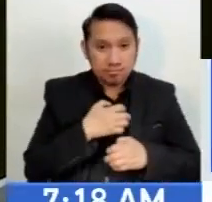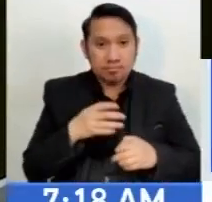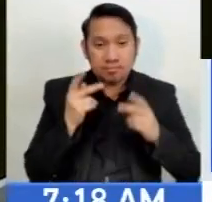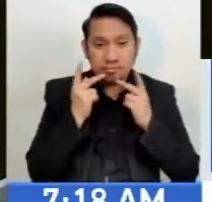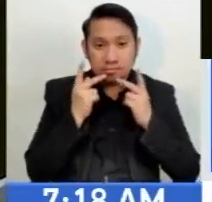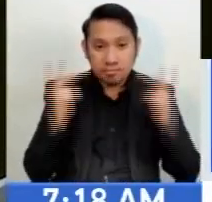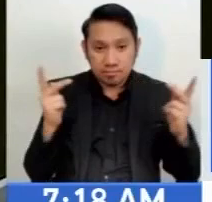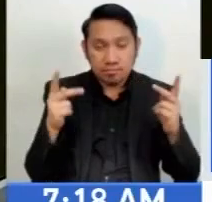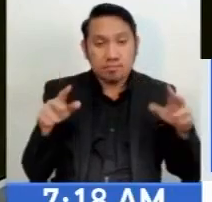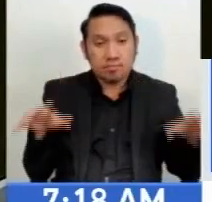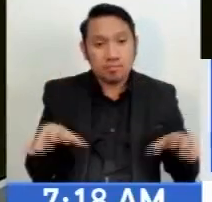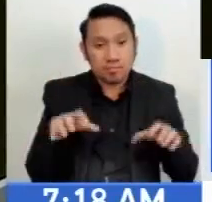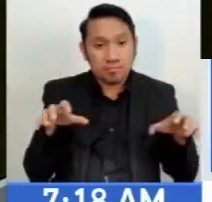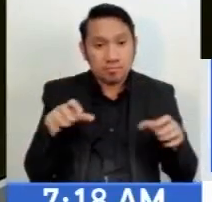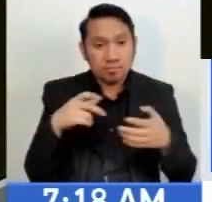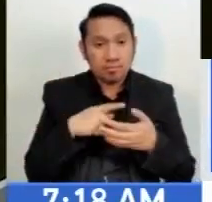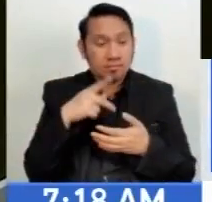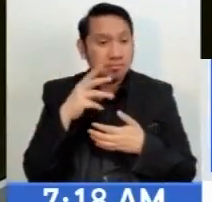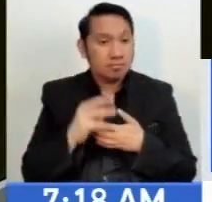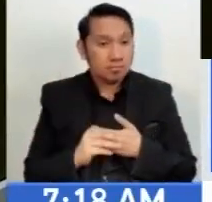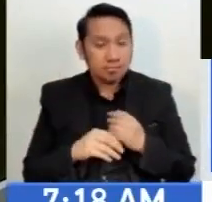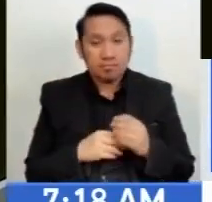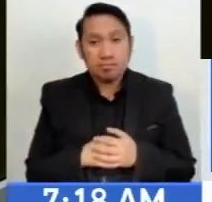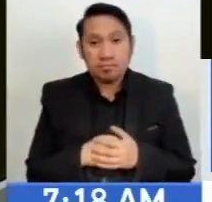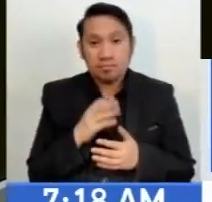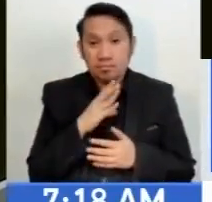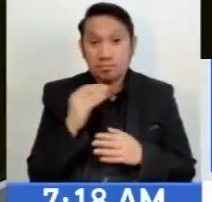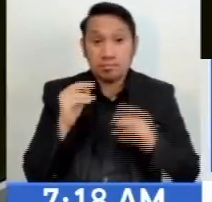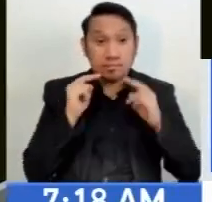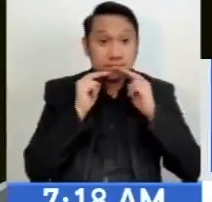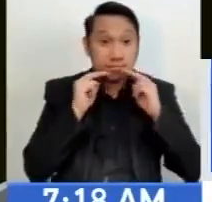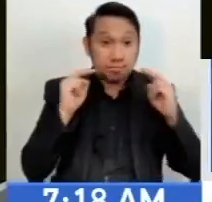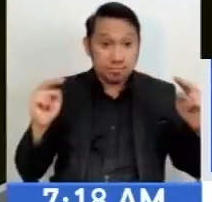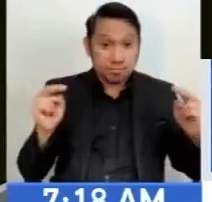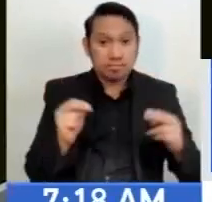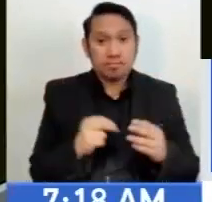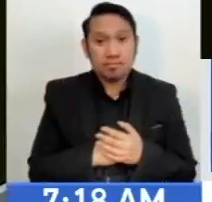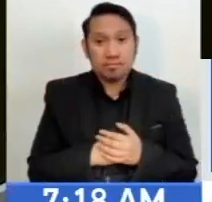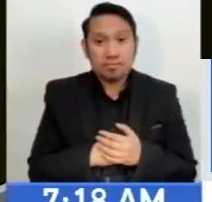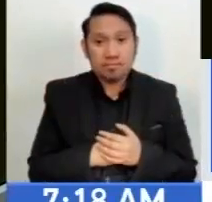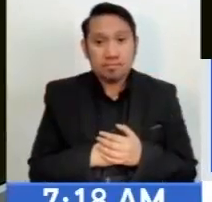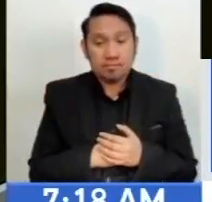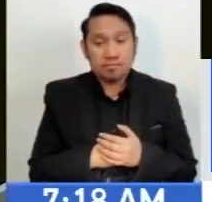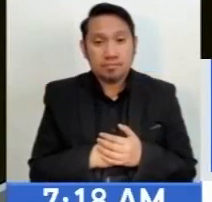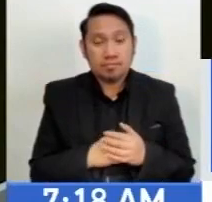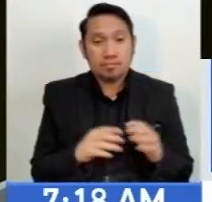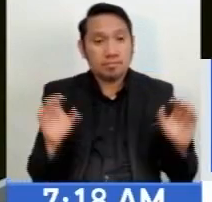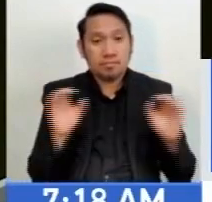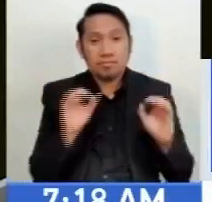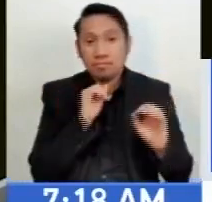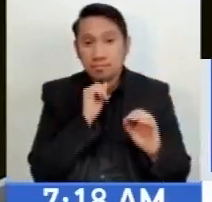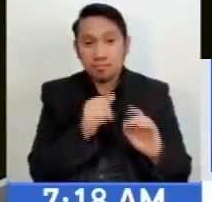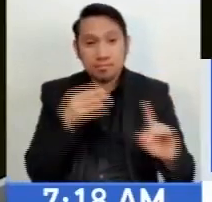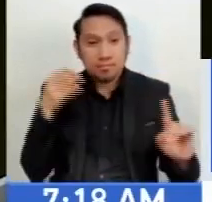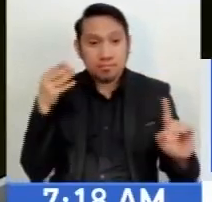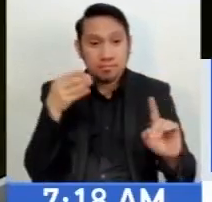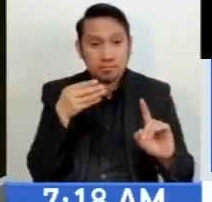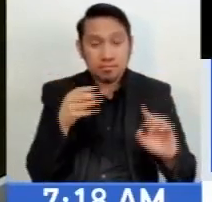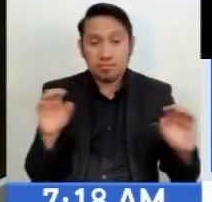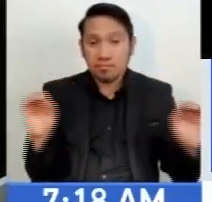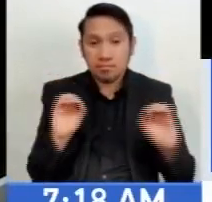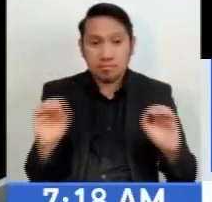programs and news na walang kinikilingan, walang